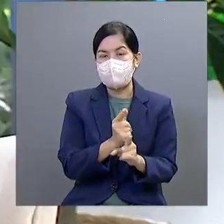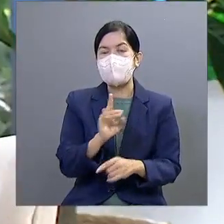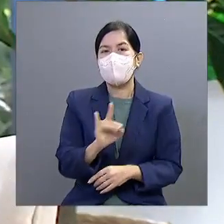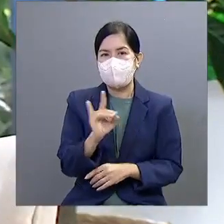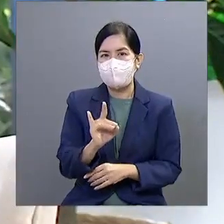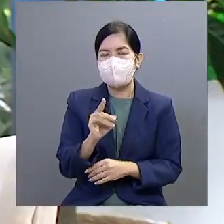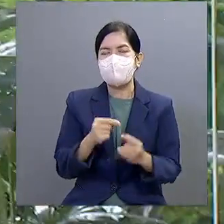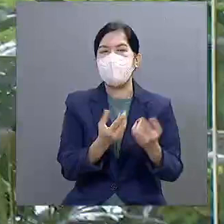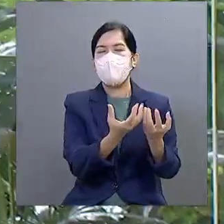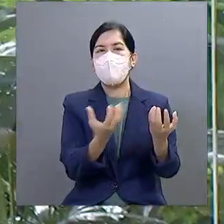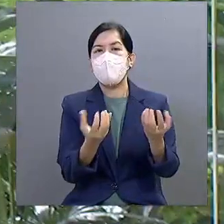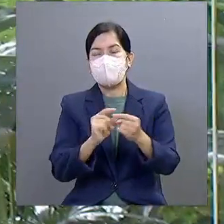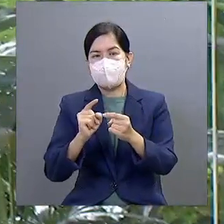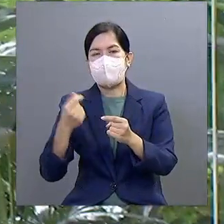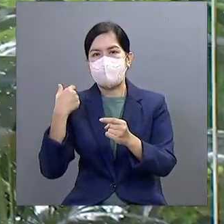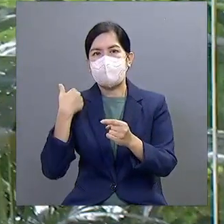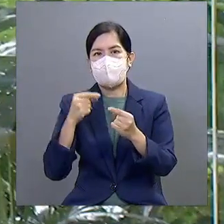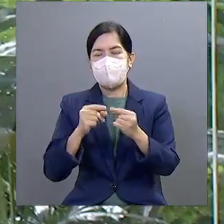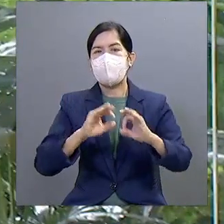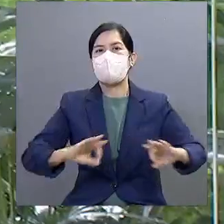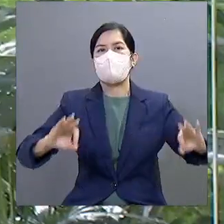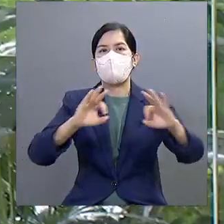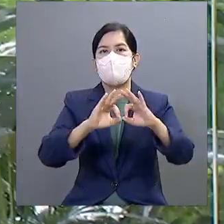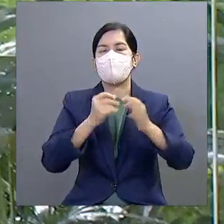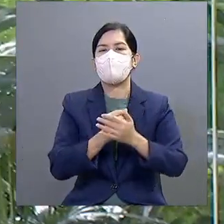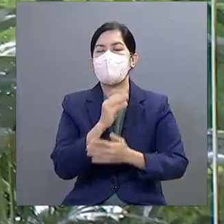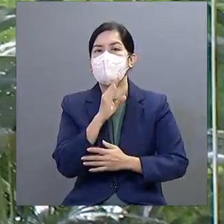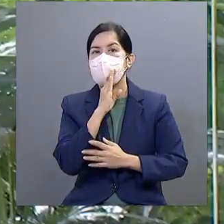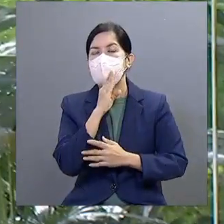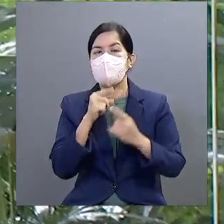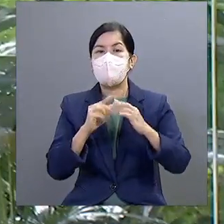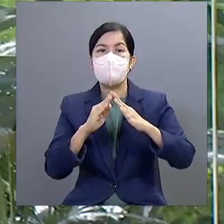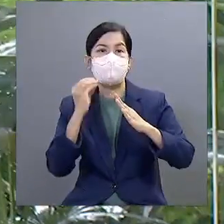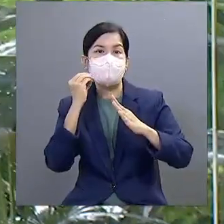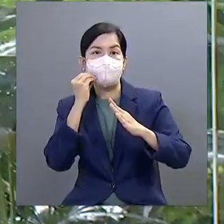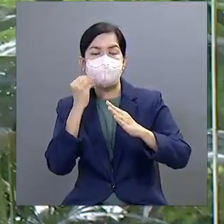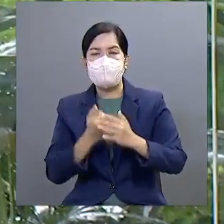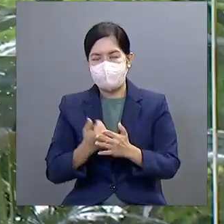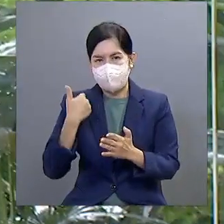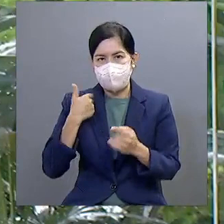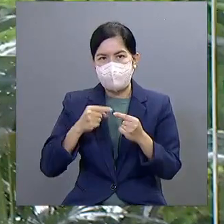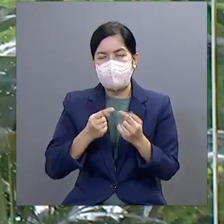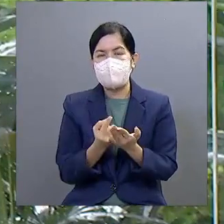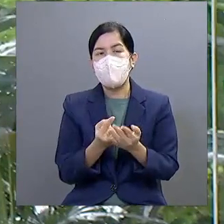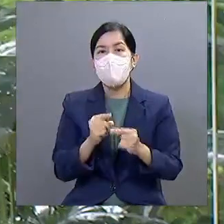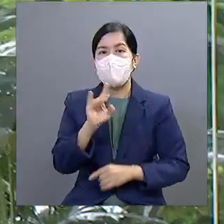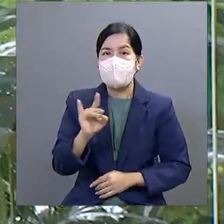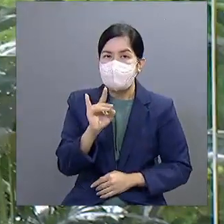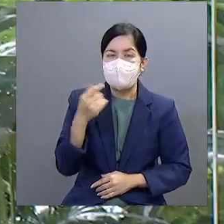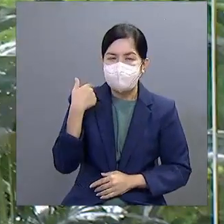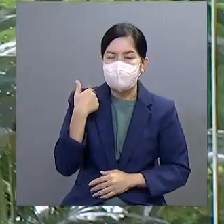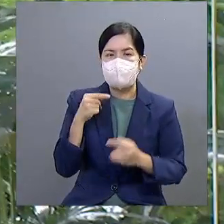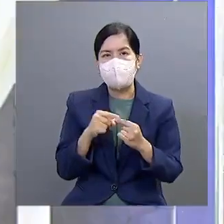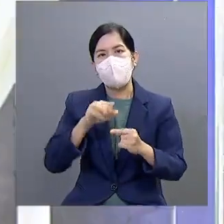ายต่อสัตว์เลี้ยงด้วย ถูกต้องอย่างถ้าบ้านไหนมีสัตว์เลี้ยงเนี่ยค่ะหรือว่าบ้านไหนที่มีเด็กเล็กด้วยเขาก็จะค่อนข้างซีเรียสเรื่องสารเคมีเวลาเอาไปทำความสะอาดเนาะ ใ